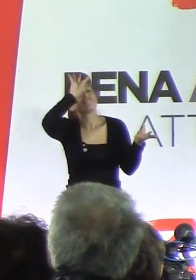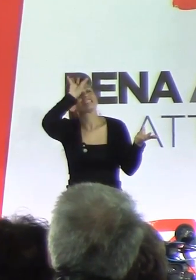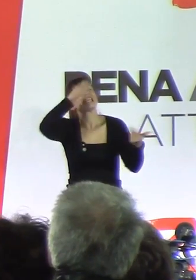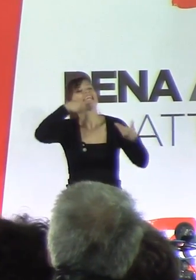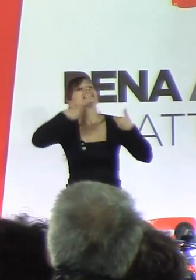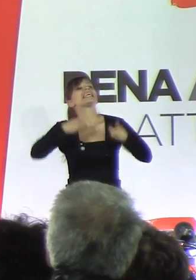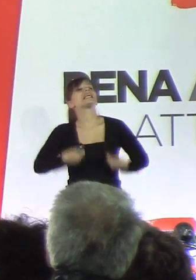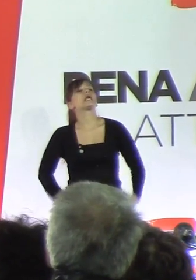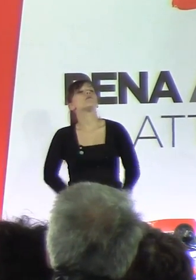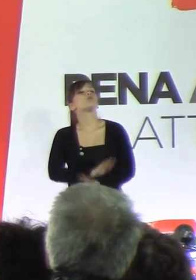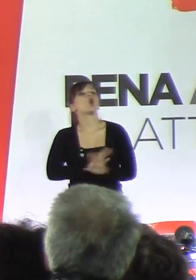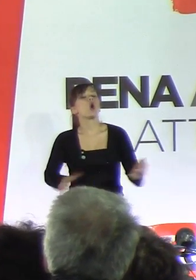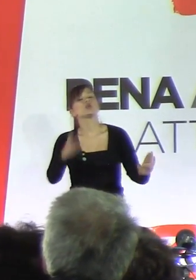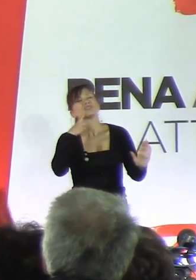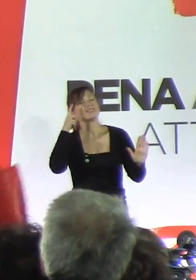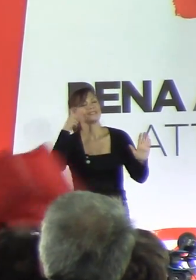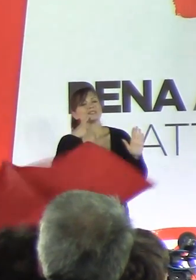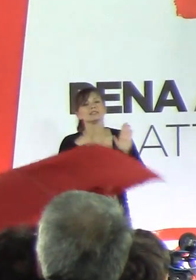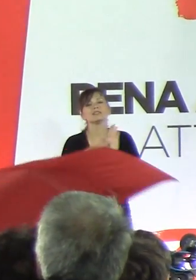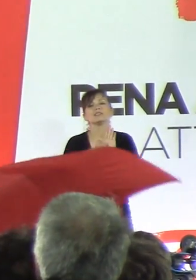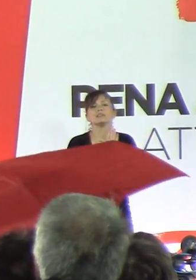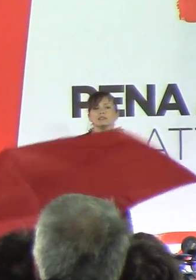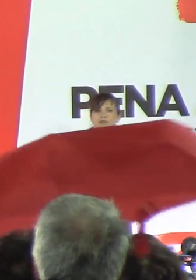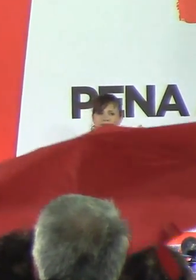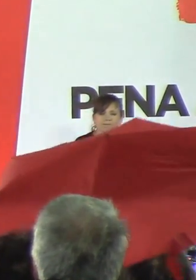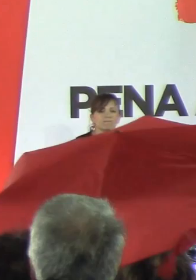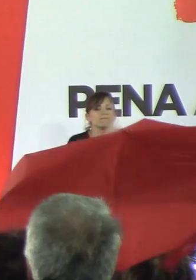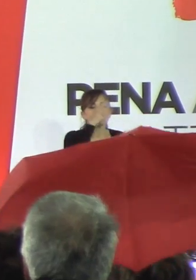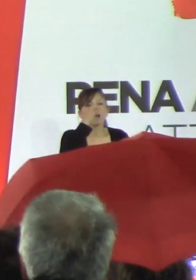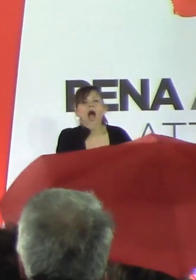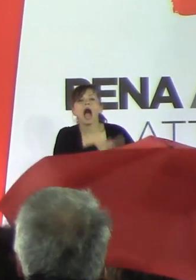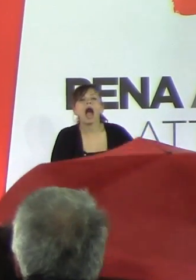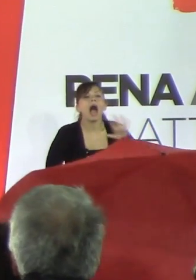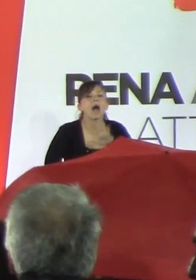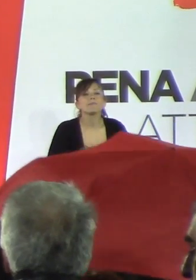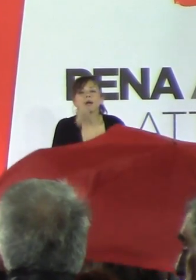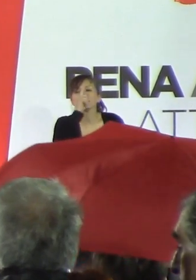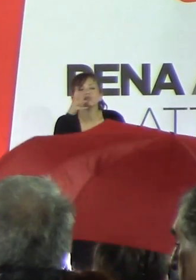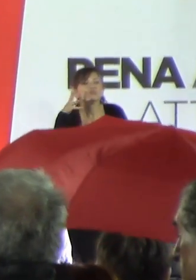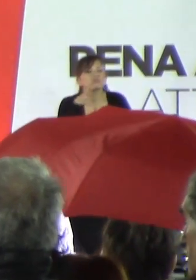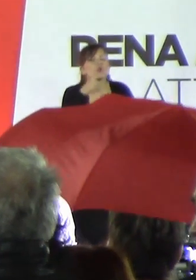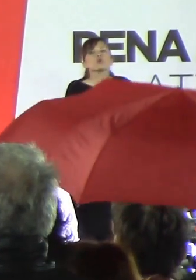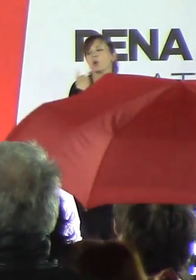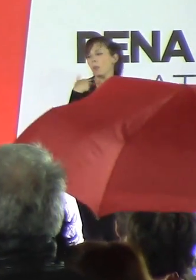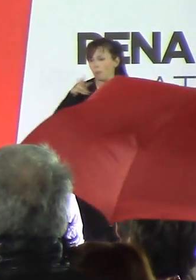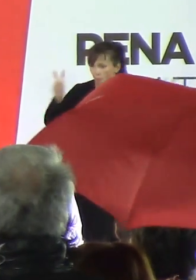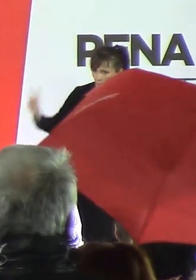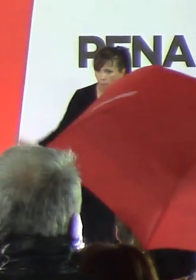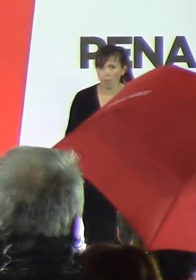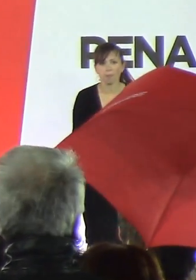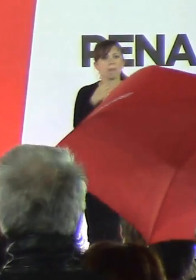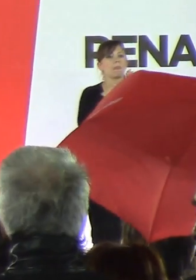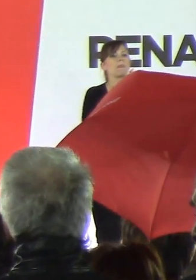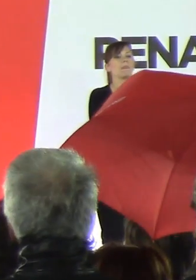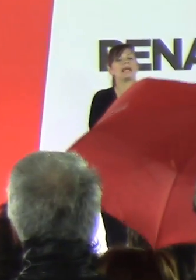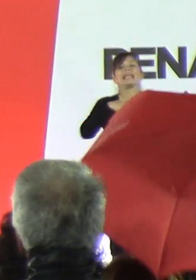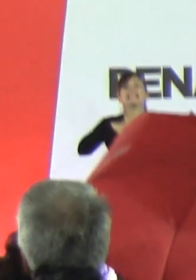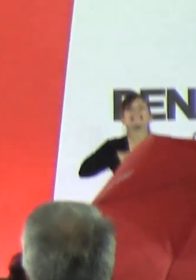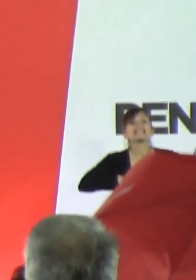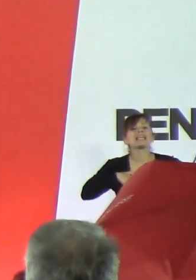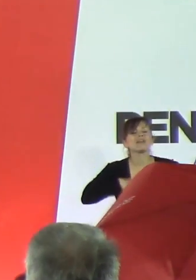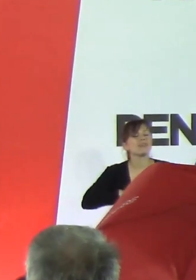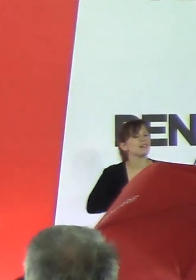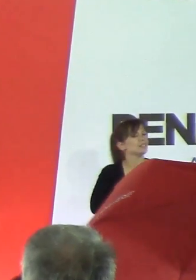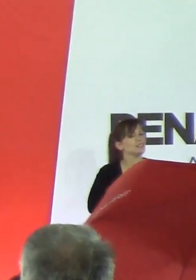αποδείχτηκε πέραν πάσης αφιβολίας. Η σημερινή κυβέρνηση δεν είναι παρά προϊόν ανομαλίας και